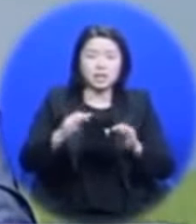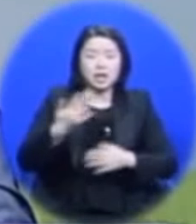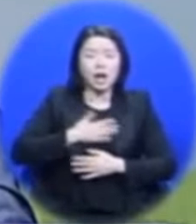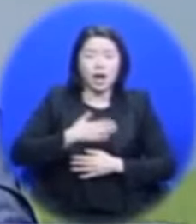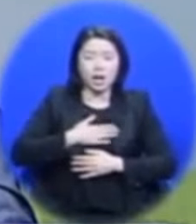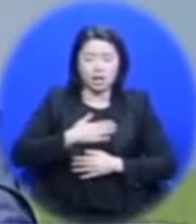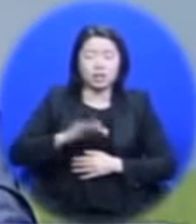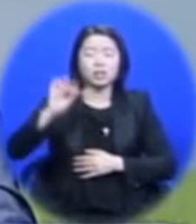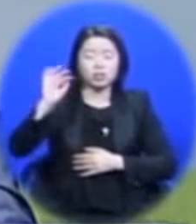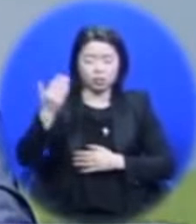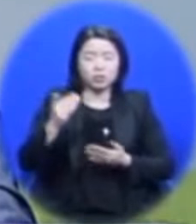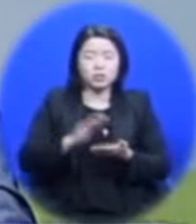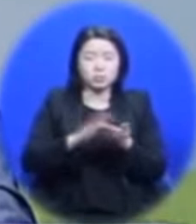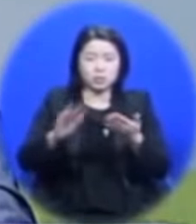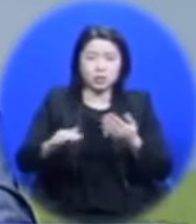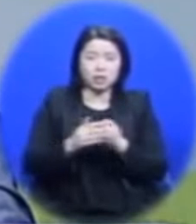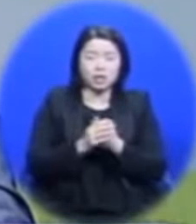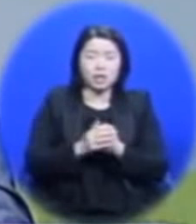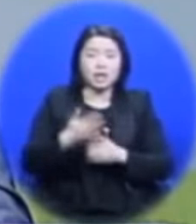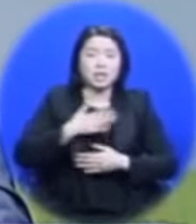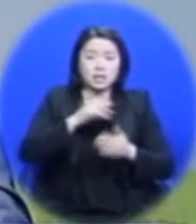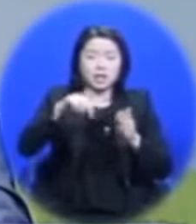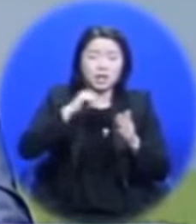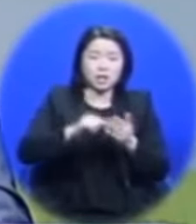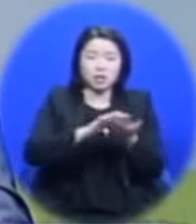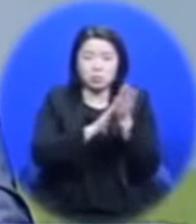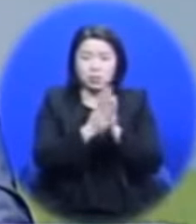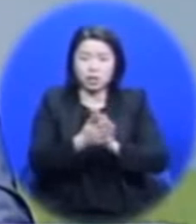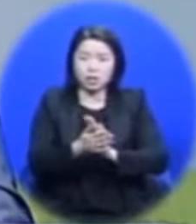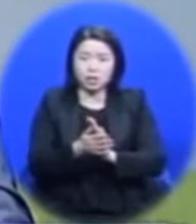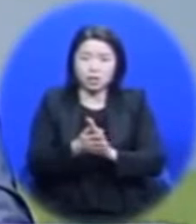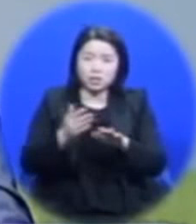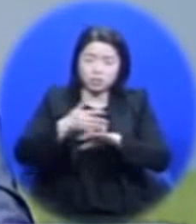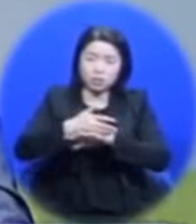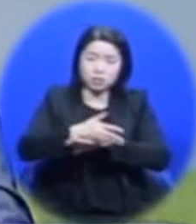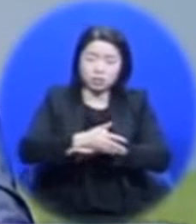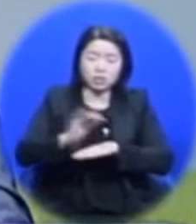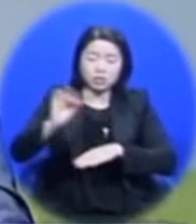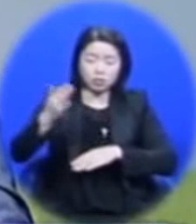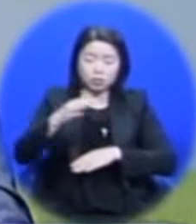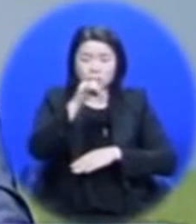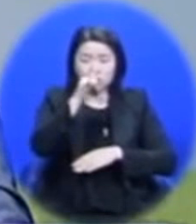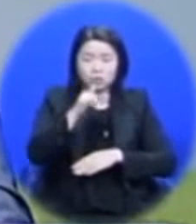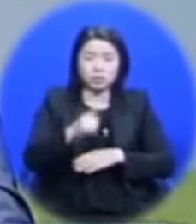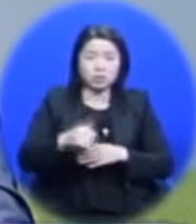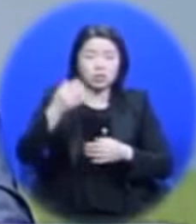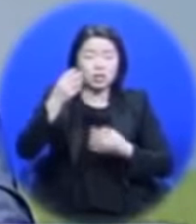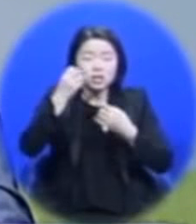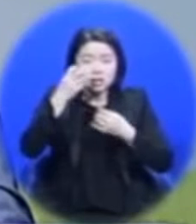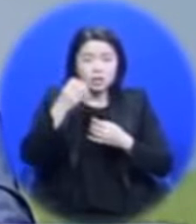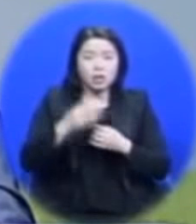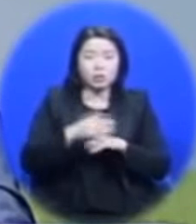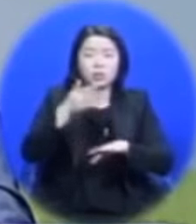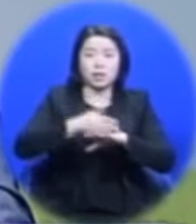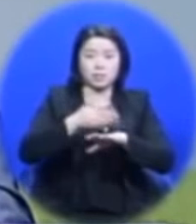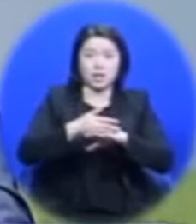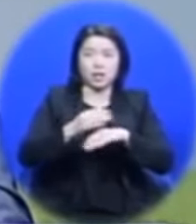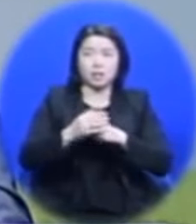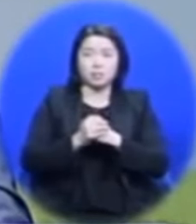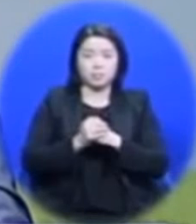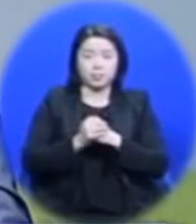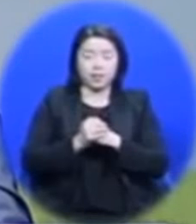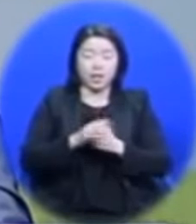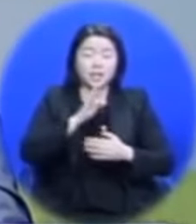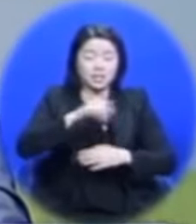알게 됐습니다. 제 안에 변화가 서서히 일어나고 있다는 게 신기하고 감사할 뿐입니다. 목사님,